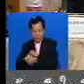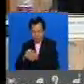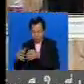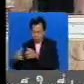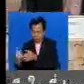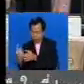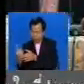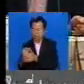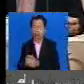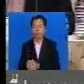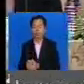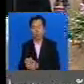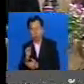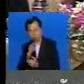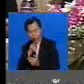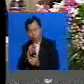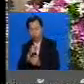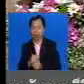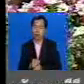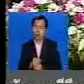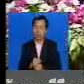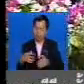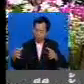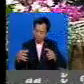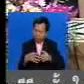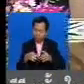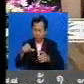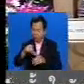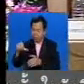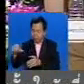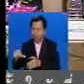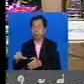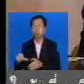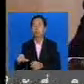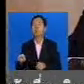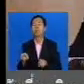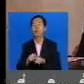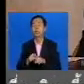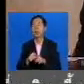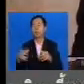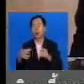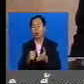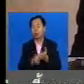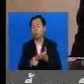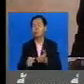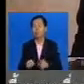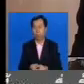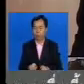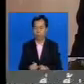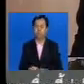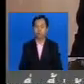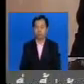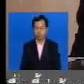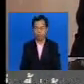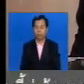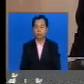ว่านักการเมืองเลวร้ายเพื่อต้องการให้พรรคการเมืองล่มสลาย เพราะฉะนั้นวันนี้นะครับ